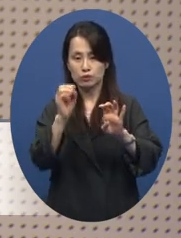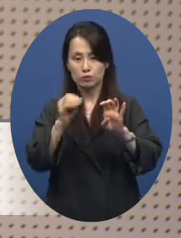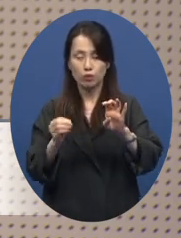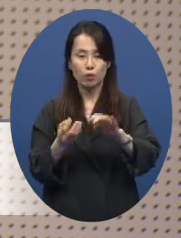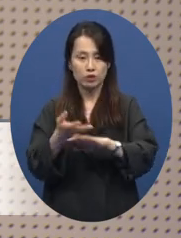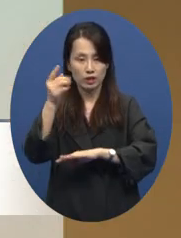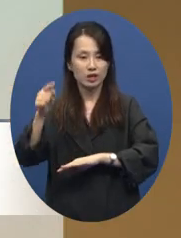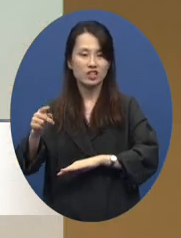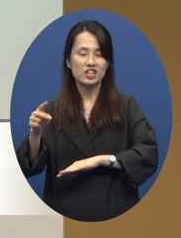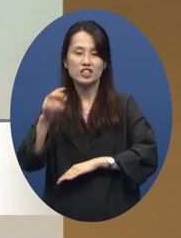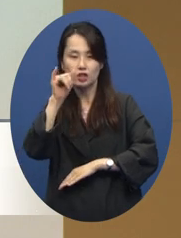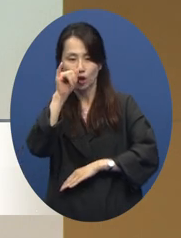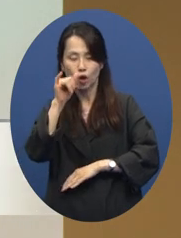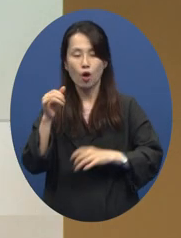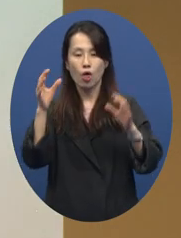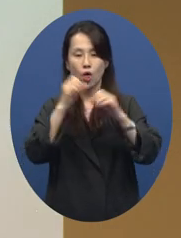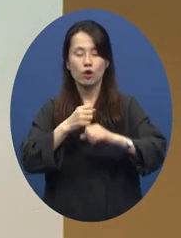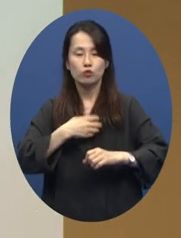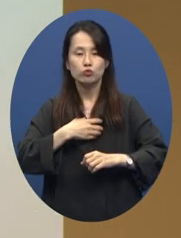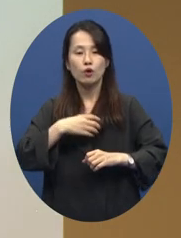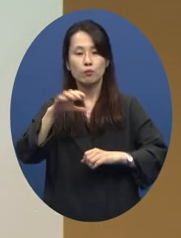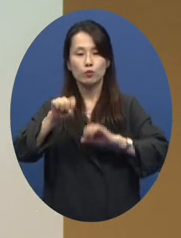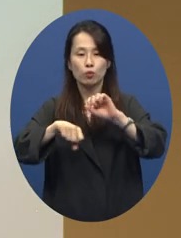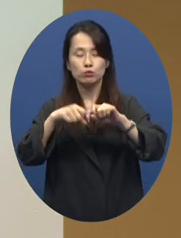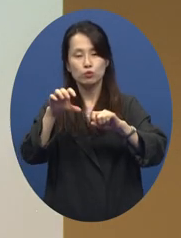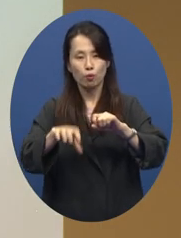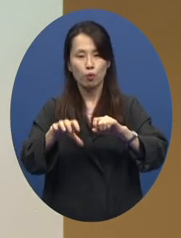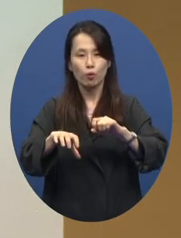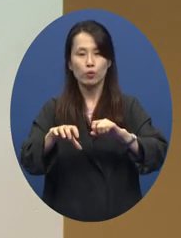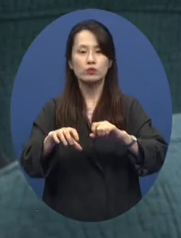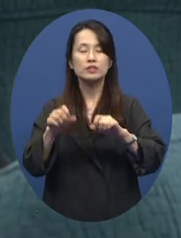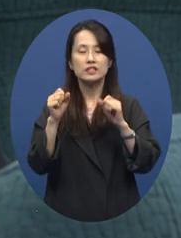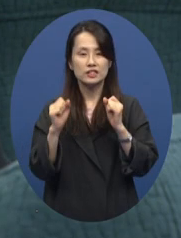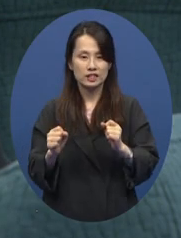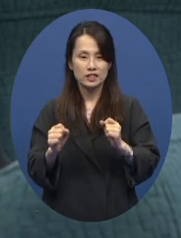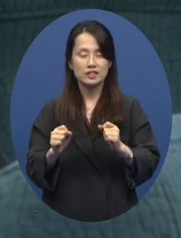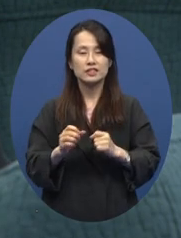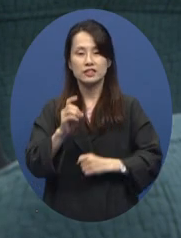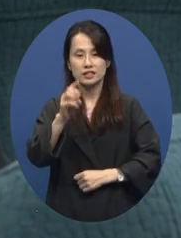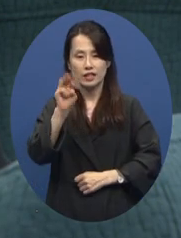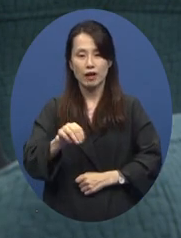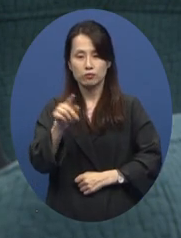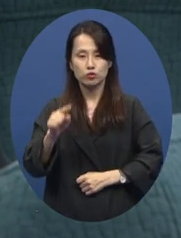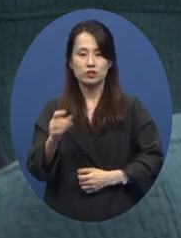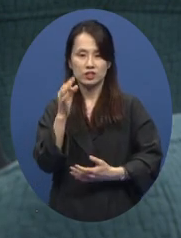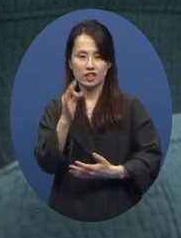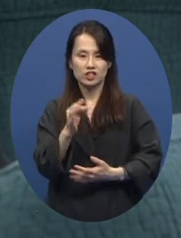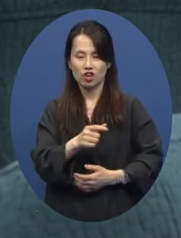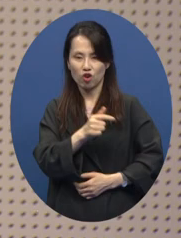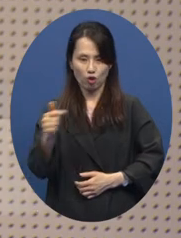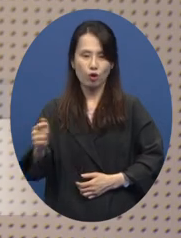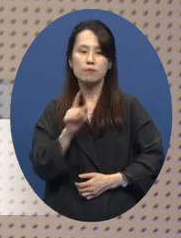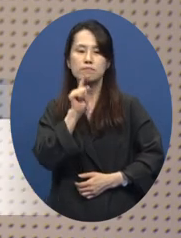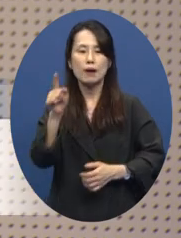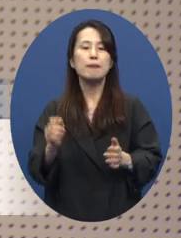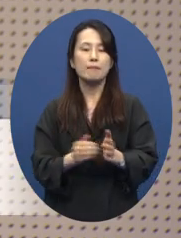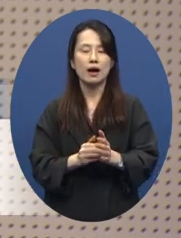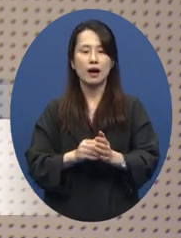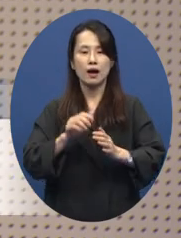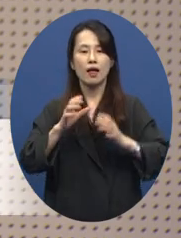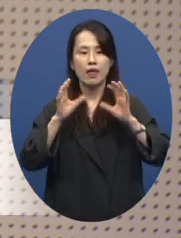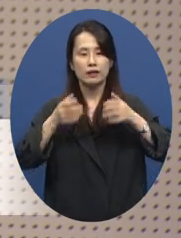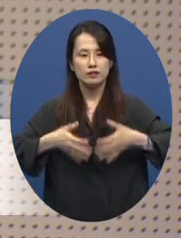40% 이상이 서식하고 멸종위기 동물의 피난 보호처인 DMZ의 생태적 가치를 발표했습니다. 포유 동물은